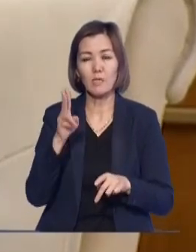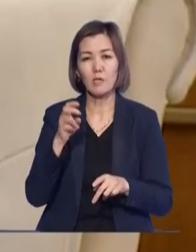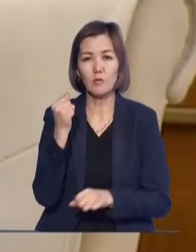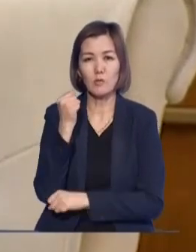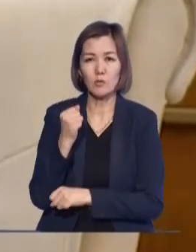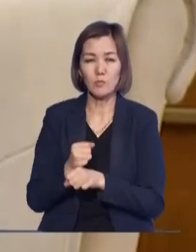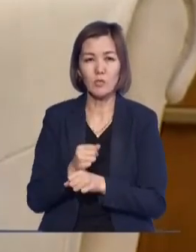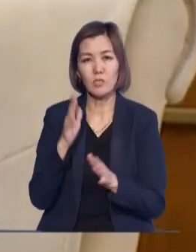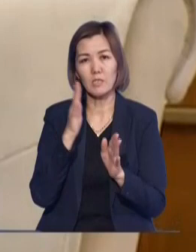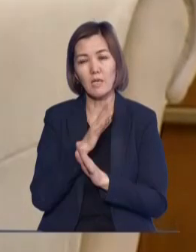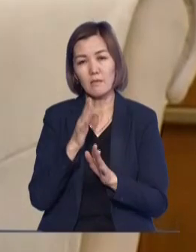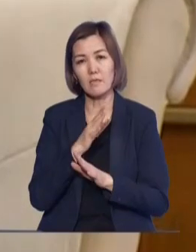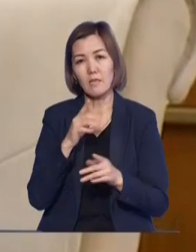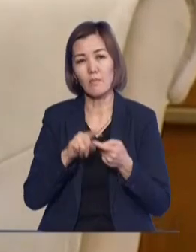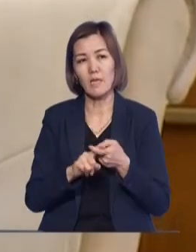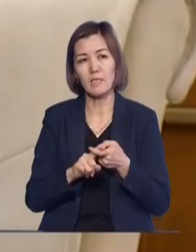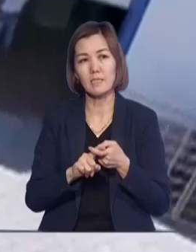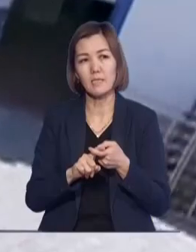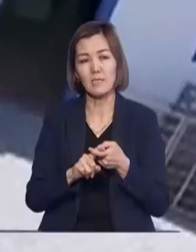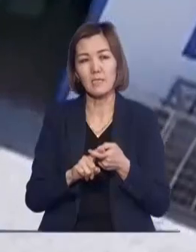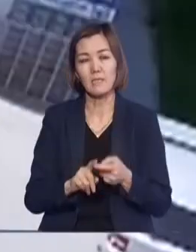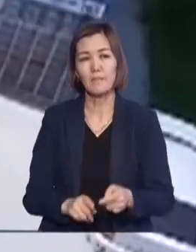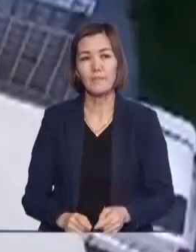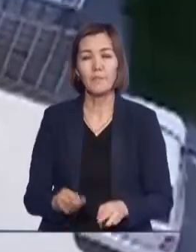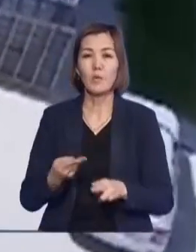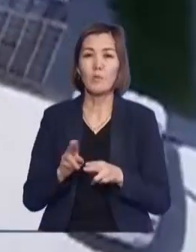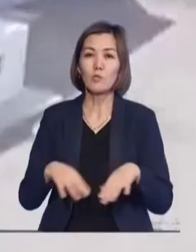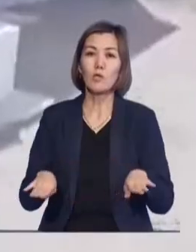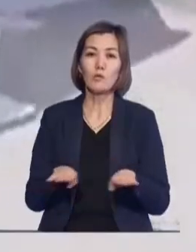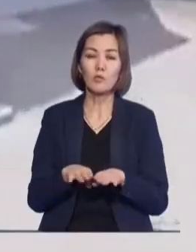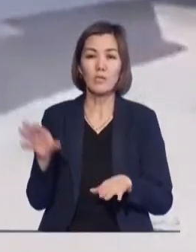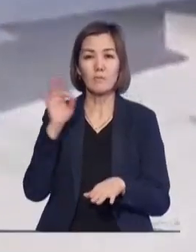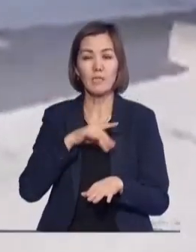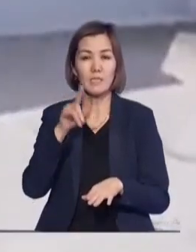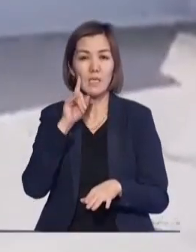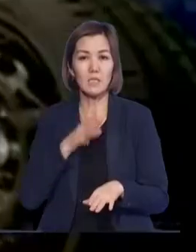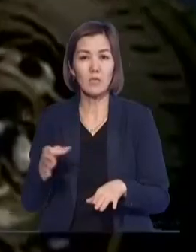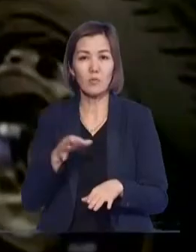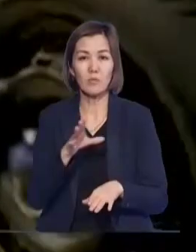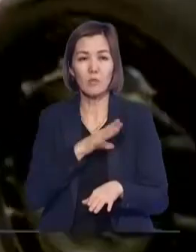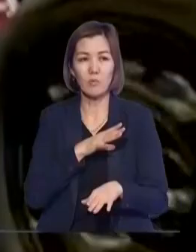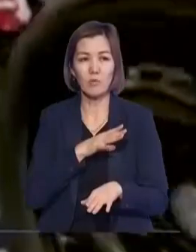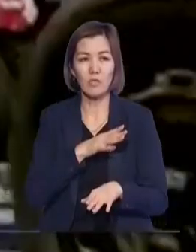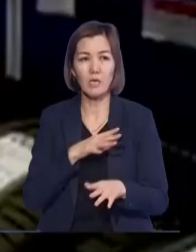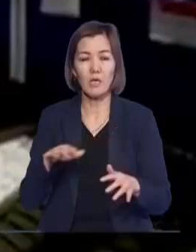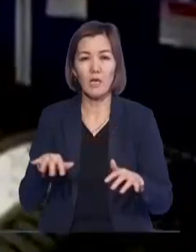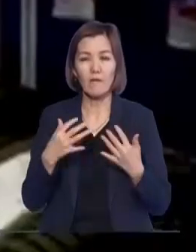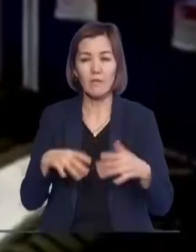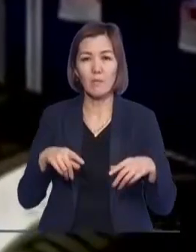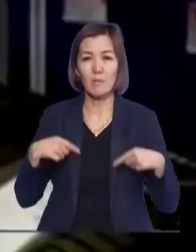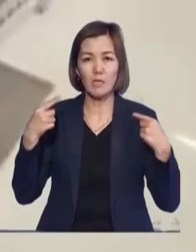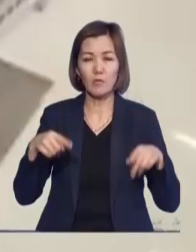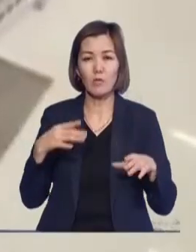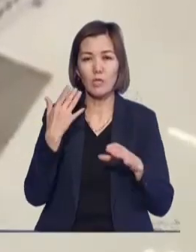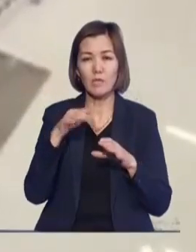жұмысшының тағдырына қатысты мәселе болып отыр. Осыған ұқсас жағдай Батыс Қазақстан облысында да орын алып отыр. Автомобиль дөңгелектерін